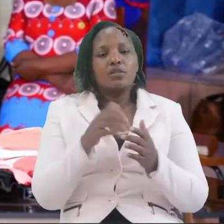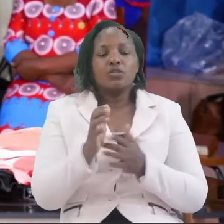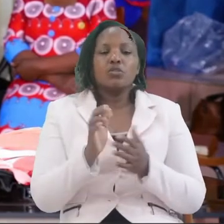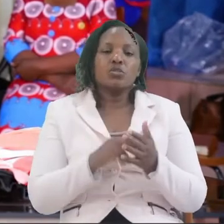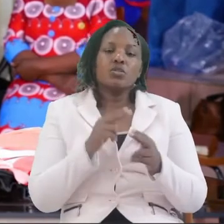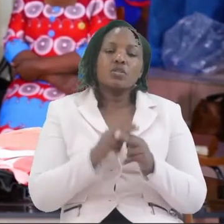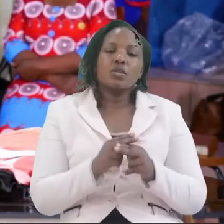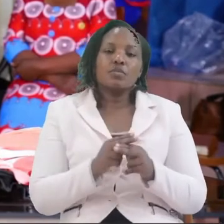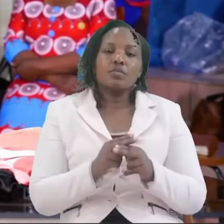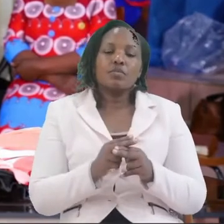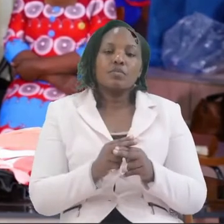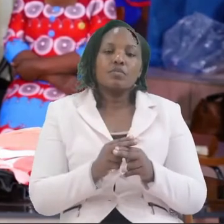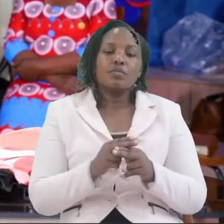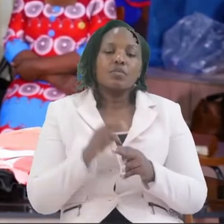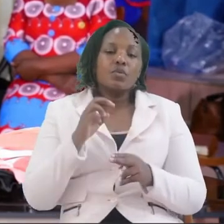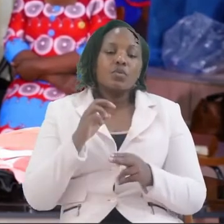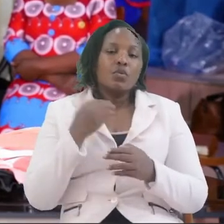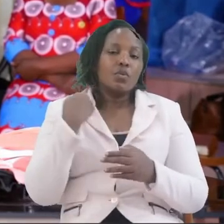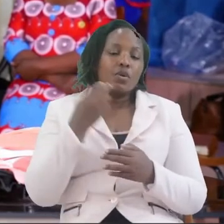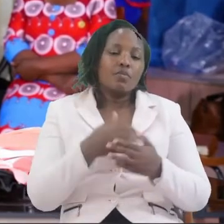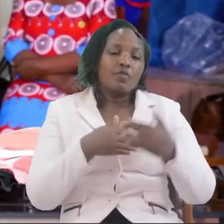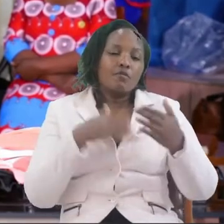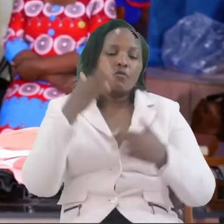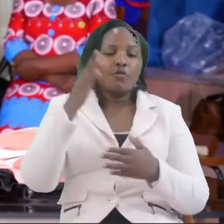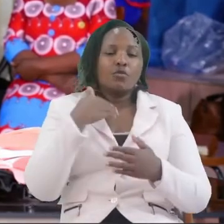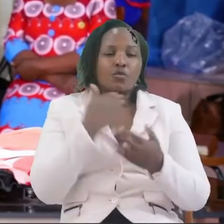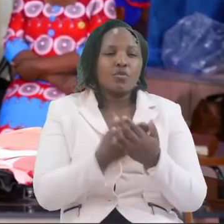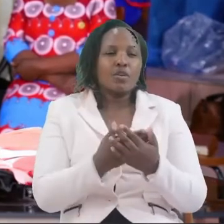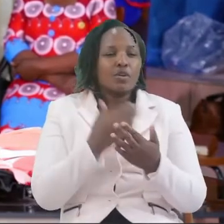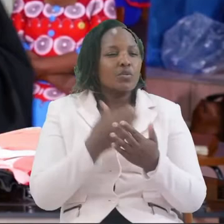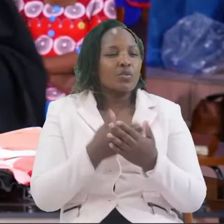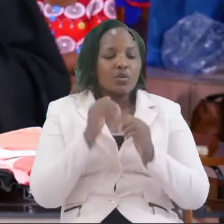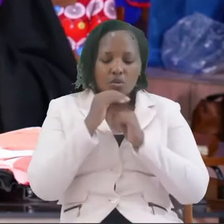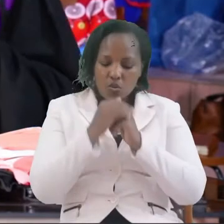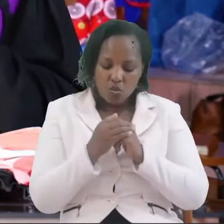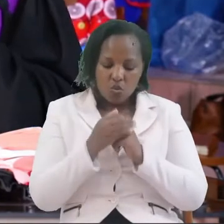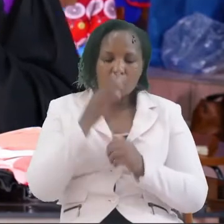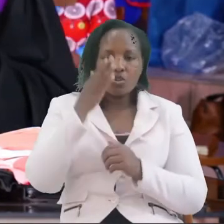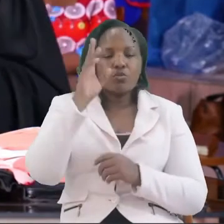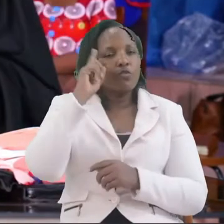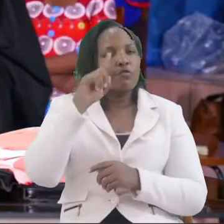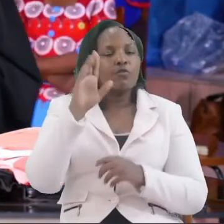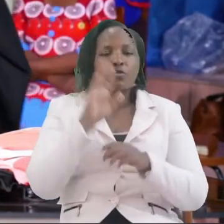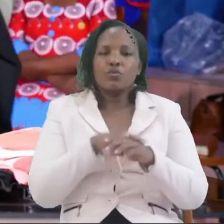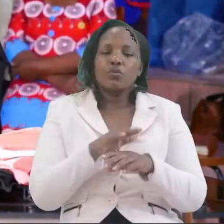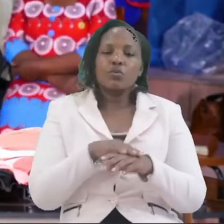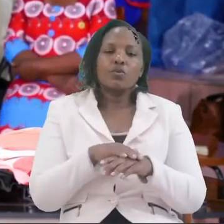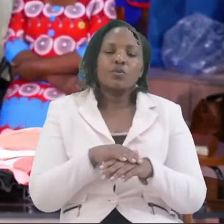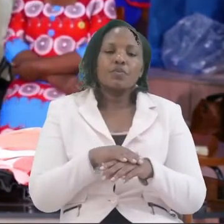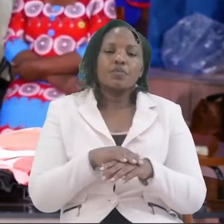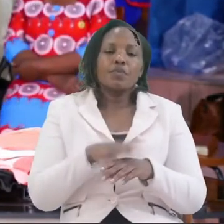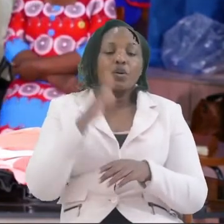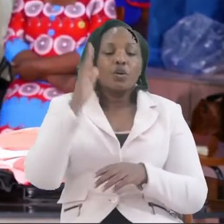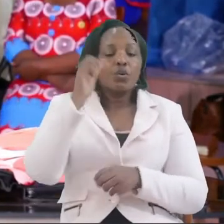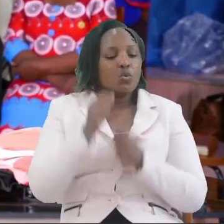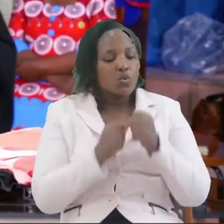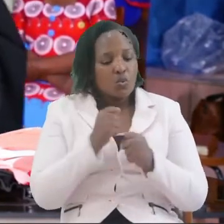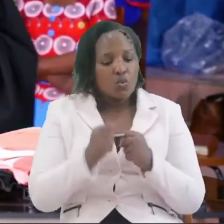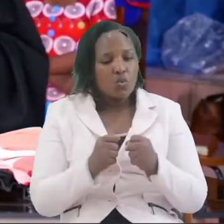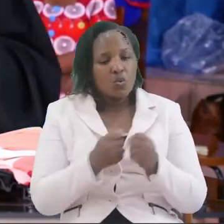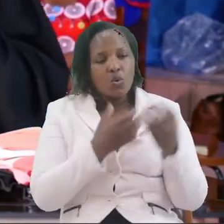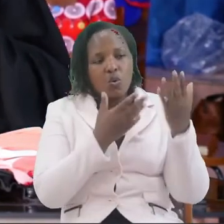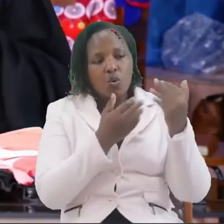jina la Yesu Kristo, tuko mbele zako tukikushukuru, tukikuabudu kwa sababu wewe ni mwema na wewe ni kimbilio